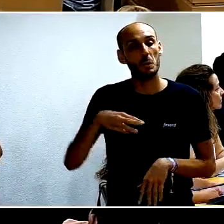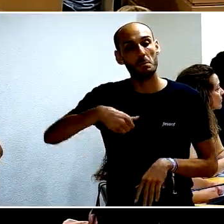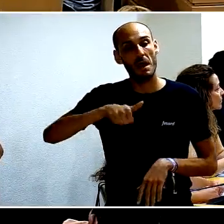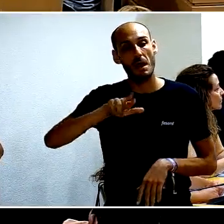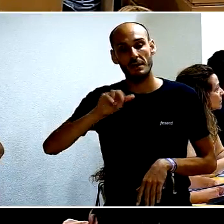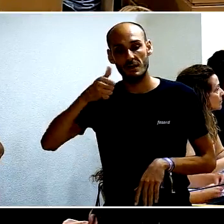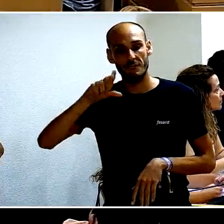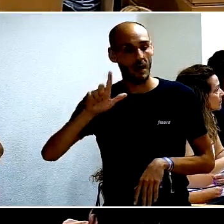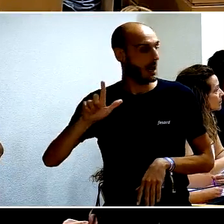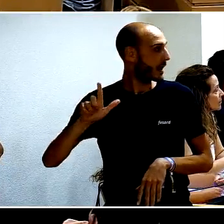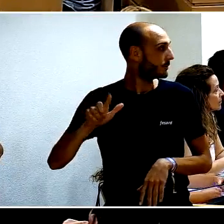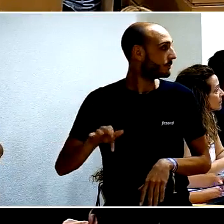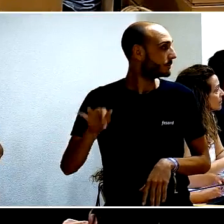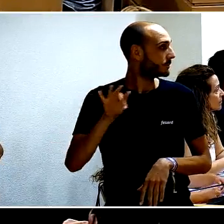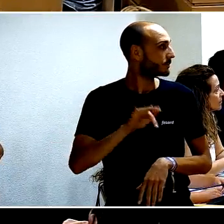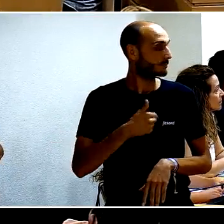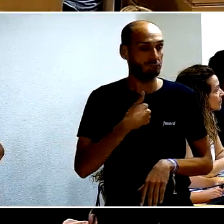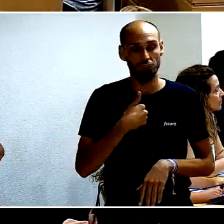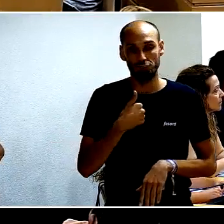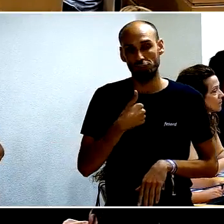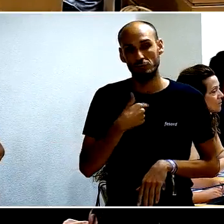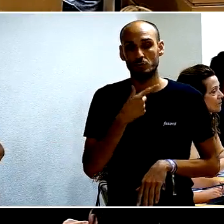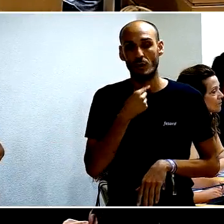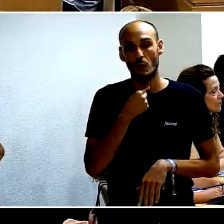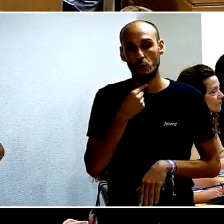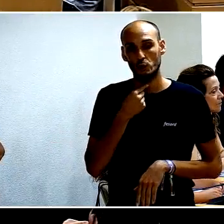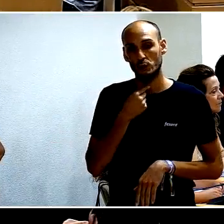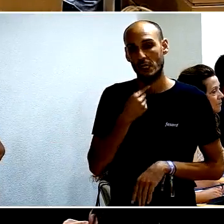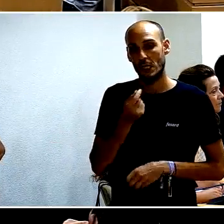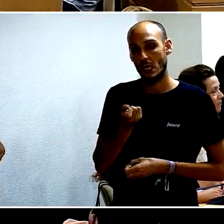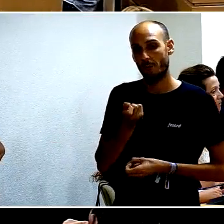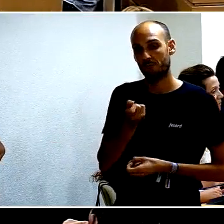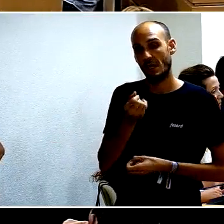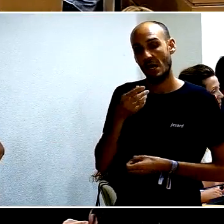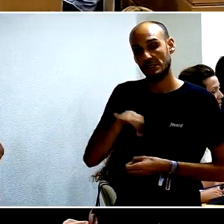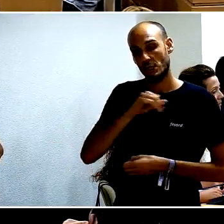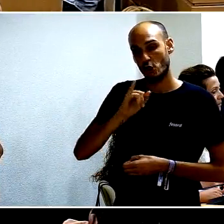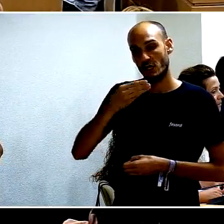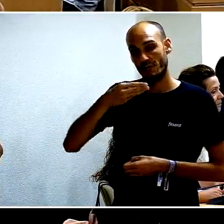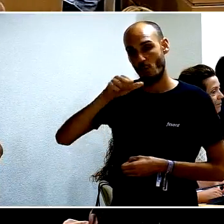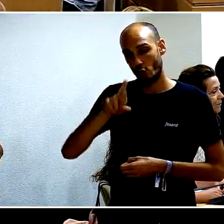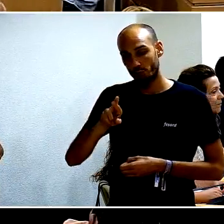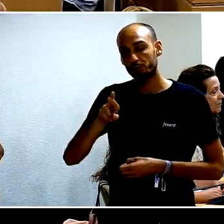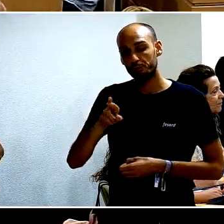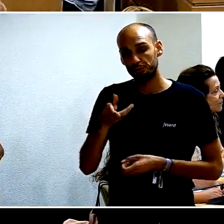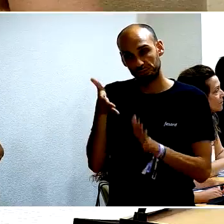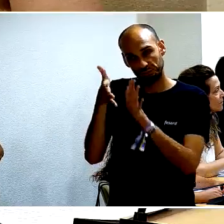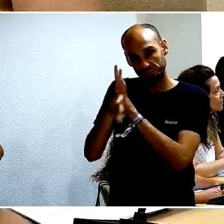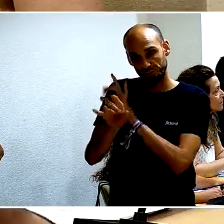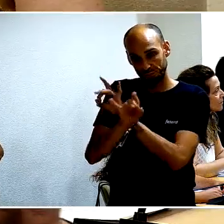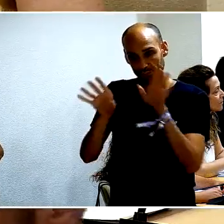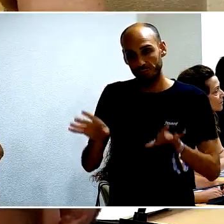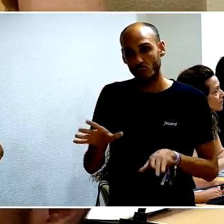Vull fer-li un aclariment al senyor Ibor perquè entenc